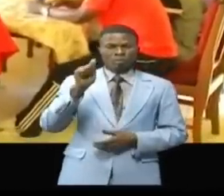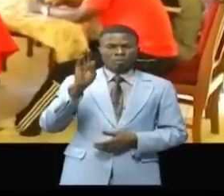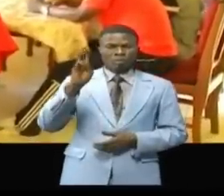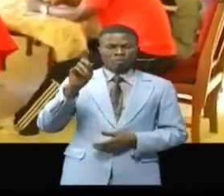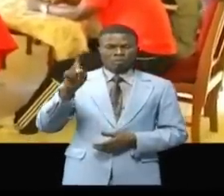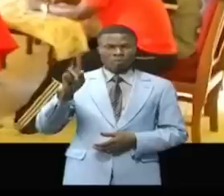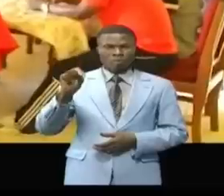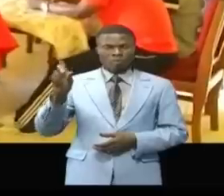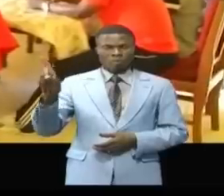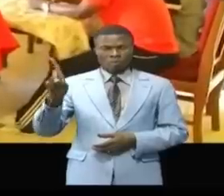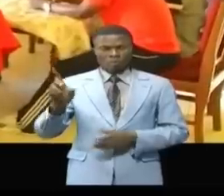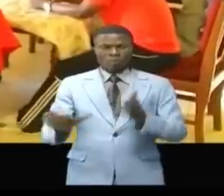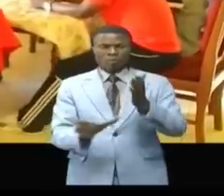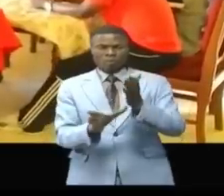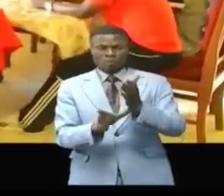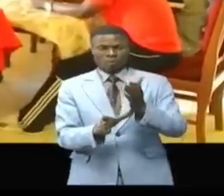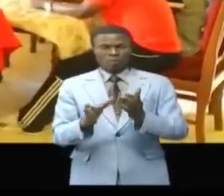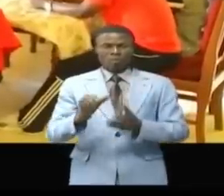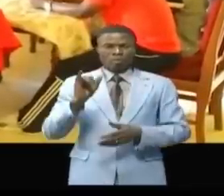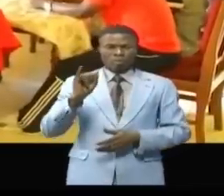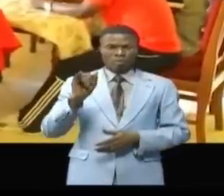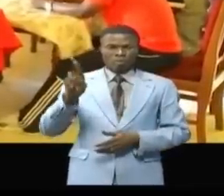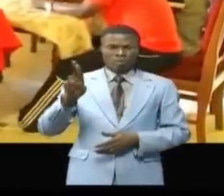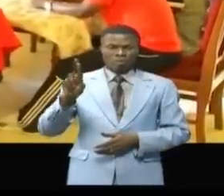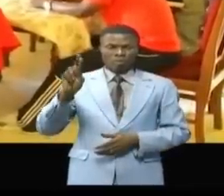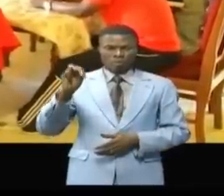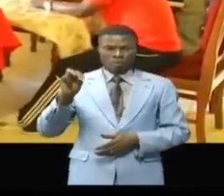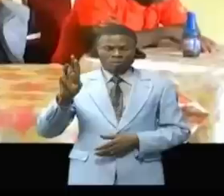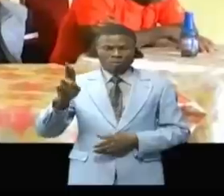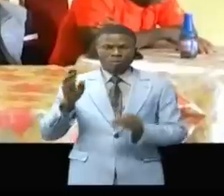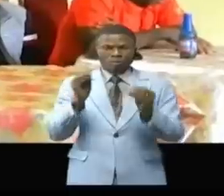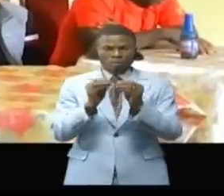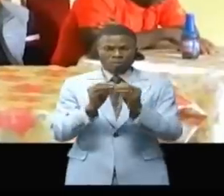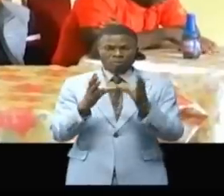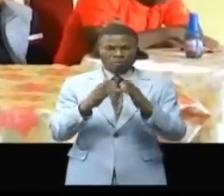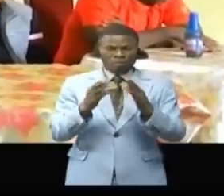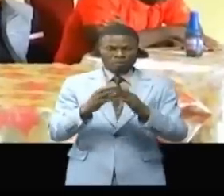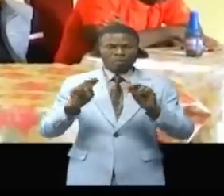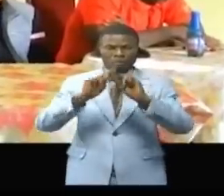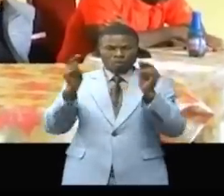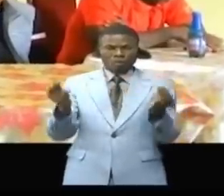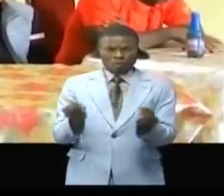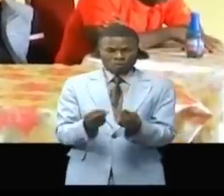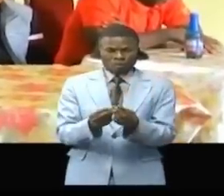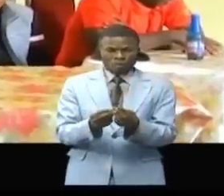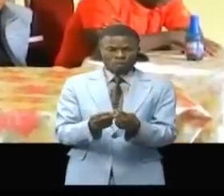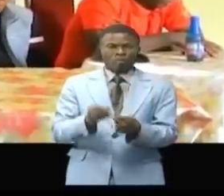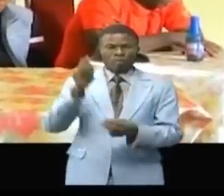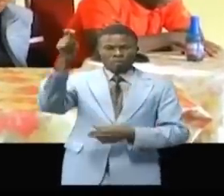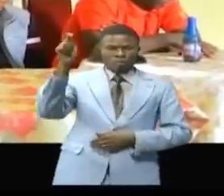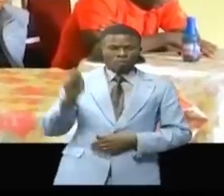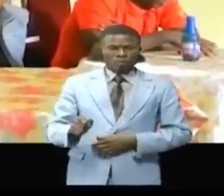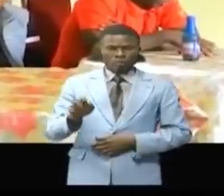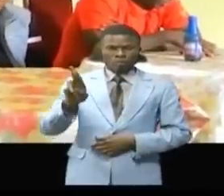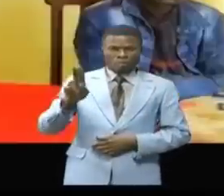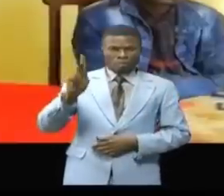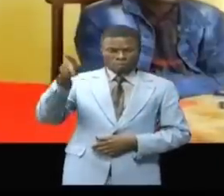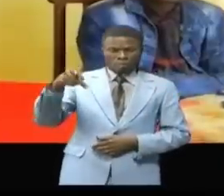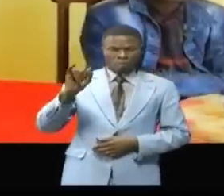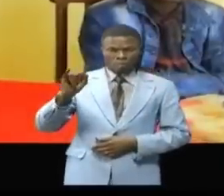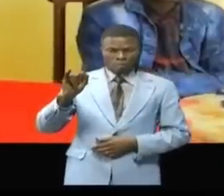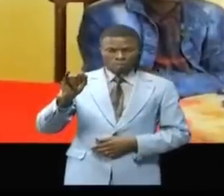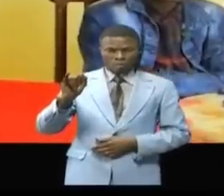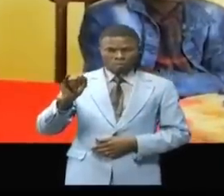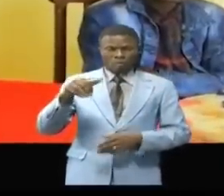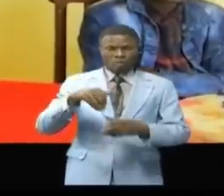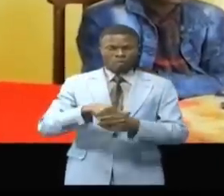l'administrateur militaire du territoire d'Irumu, a tenu une rencontre avec la coordination de la milice FPIC ce jeudi au